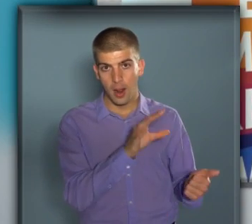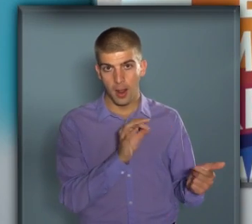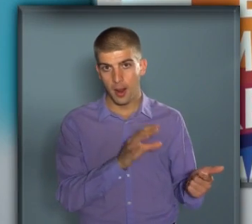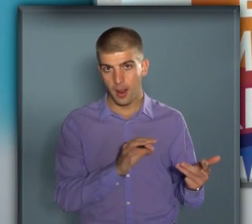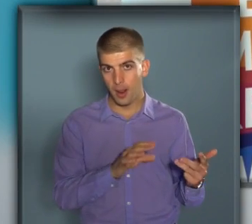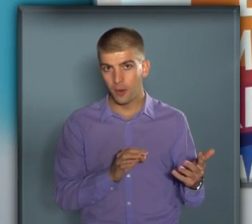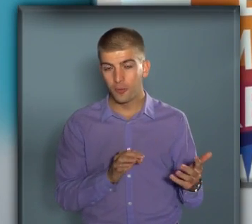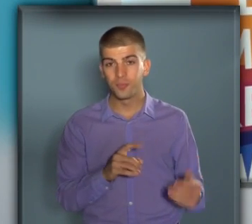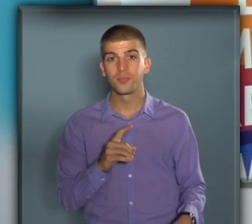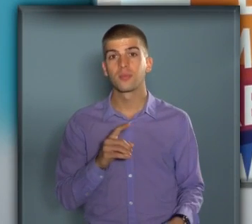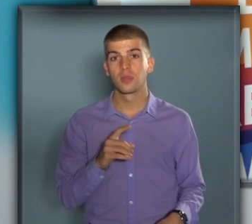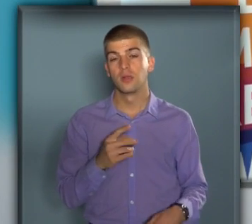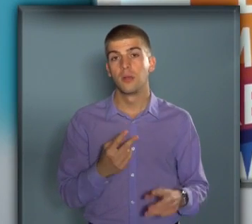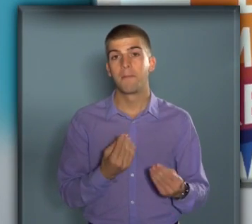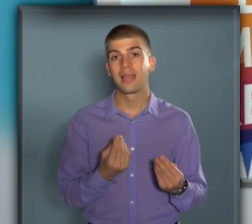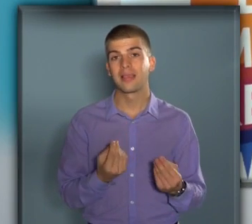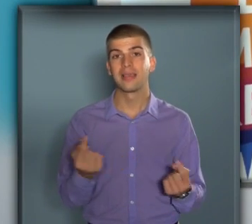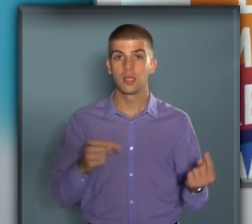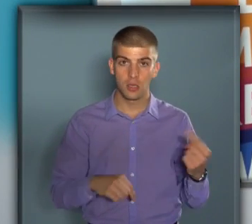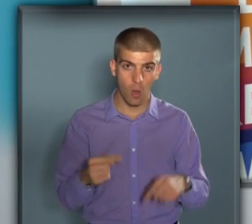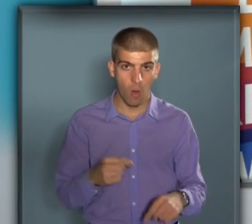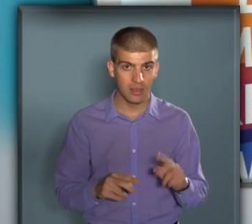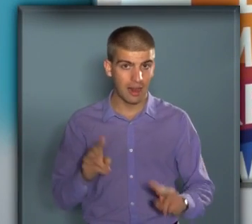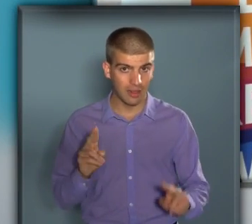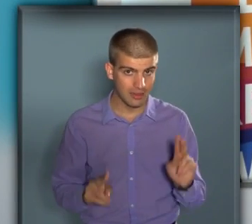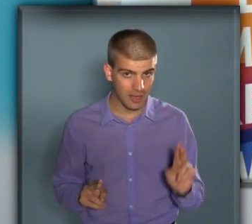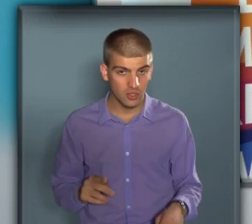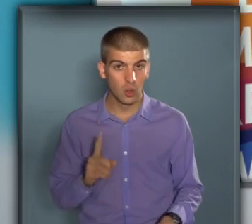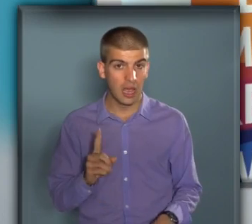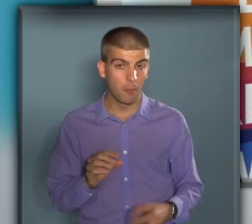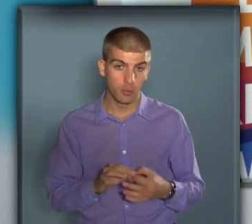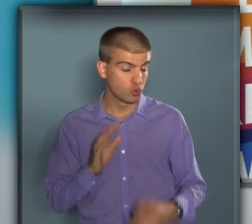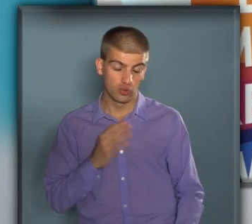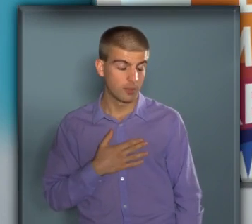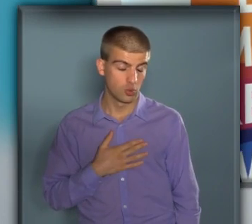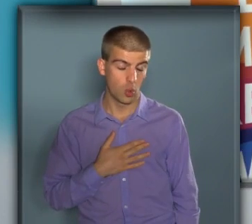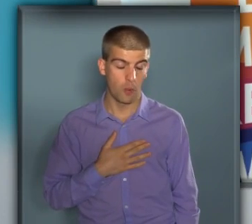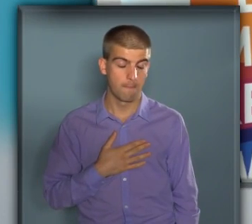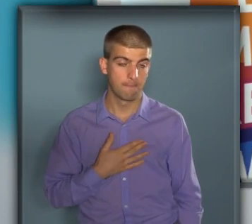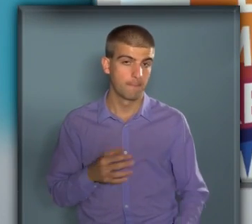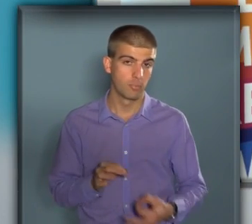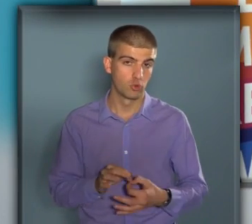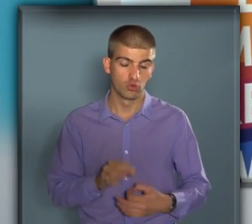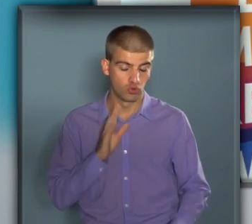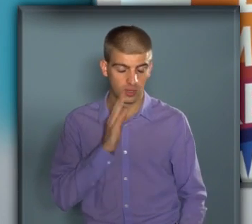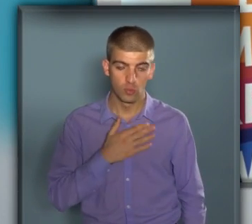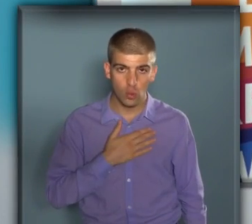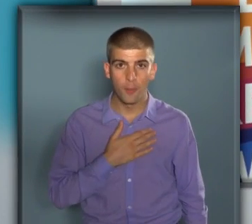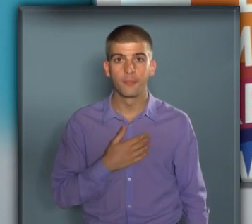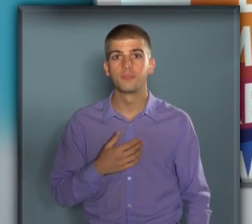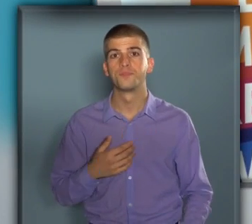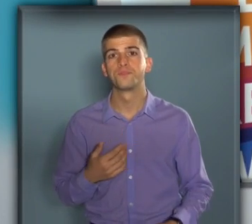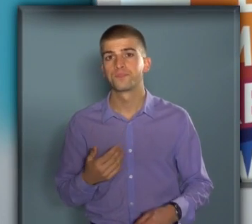bogarászni a látogatói létszámot illetően. Nem tudok erre most pontos számot